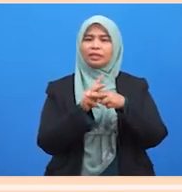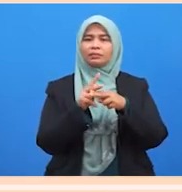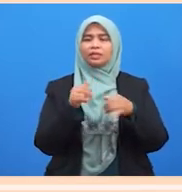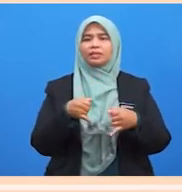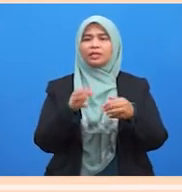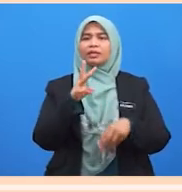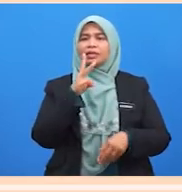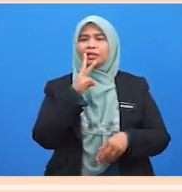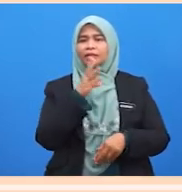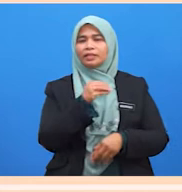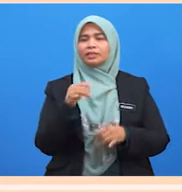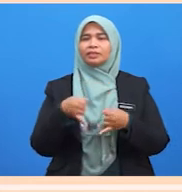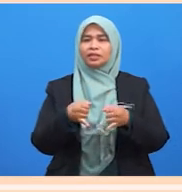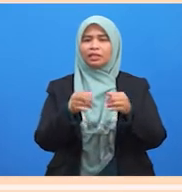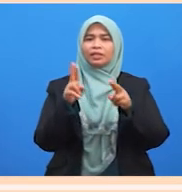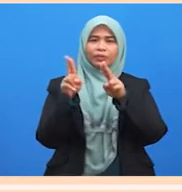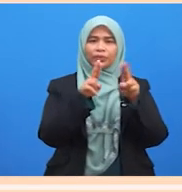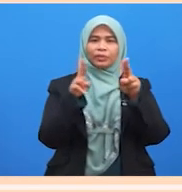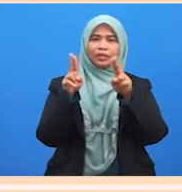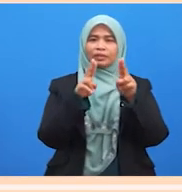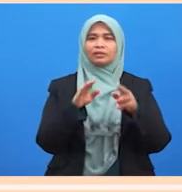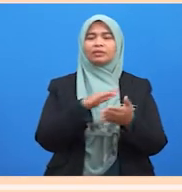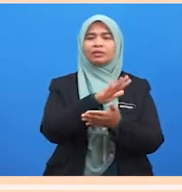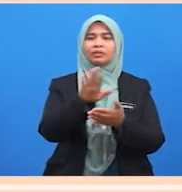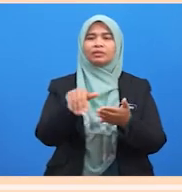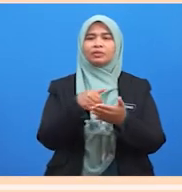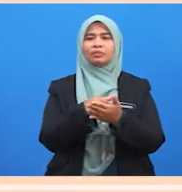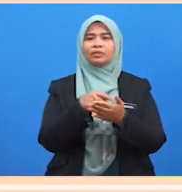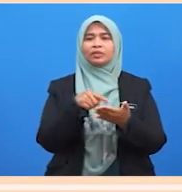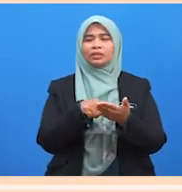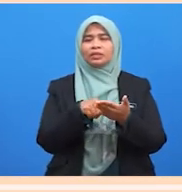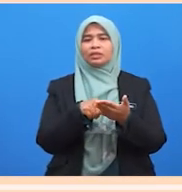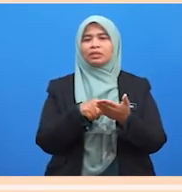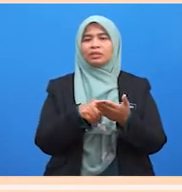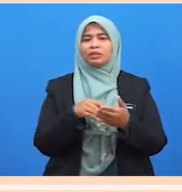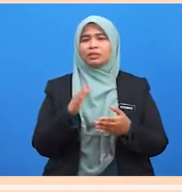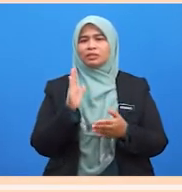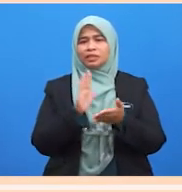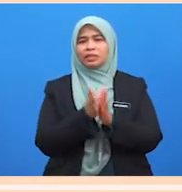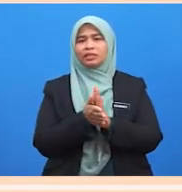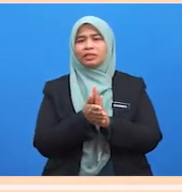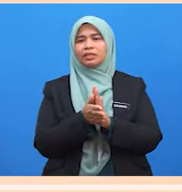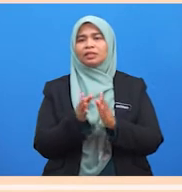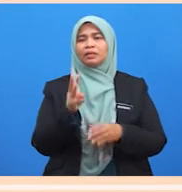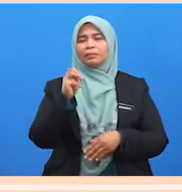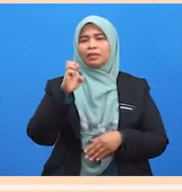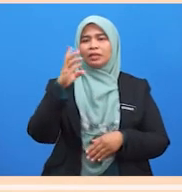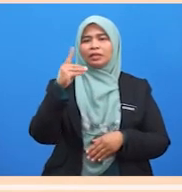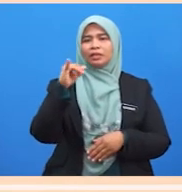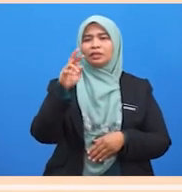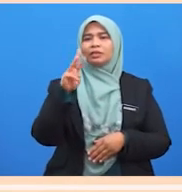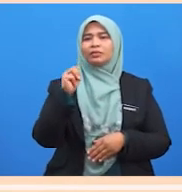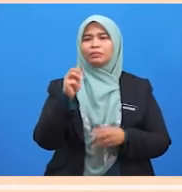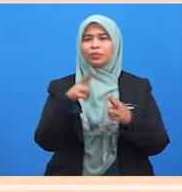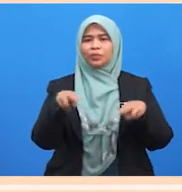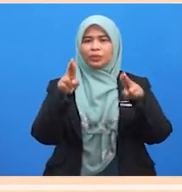udara. Kesemua rangkaian jaringan pengangkutan ini akan menjadi medium utama pengangkutan